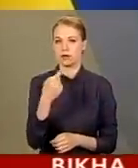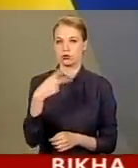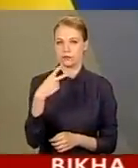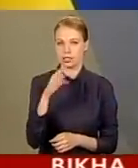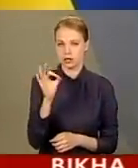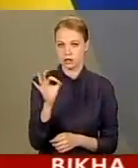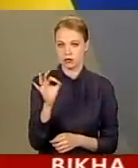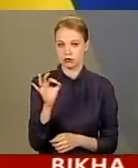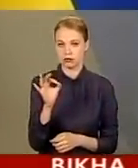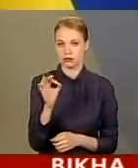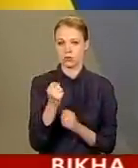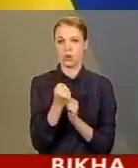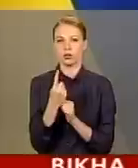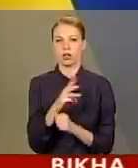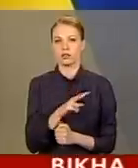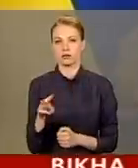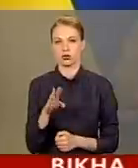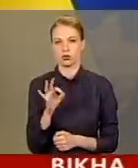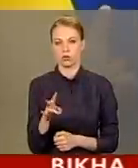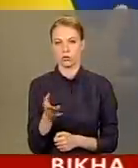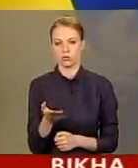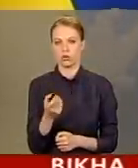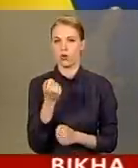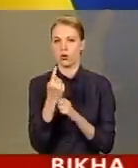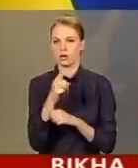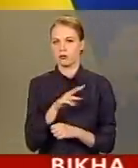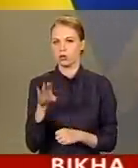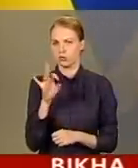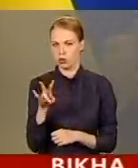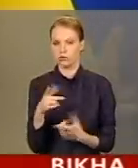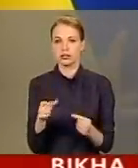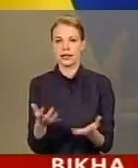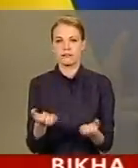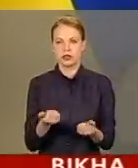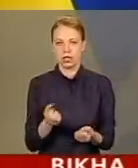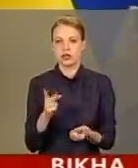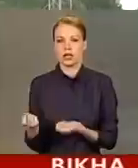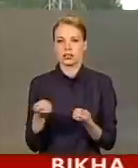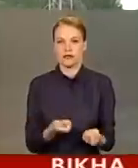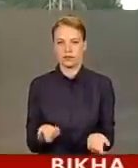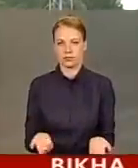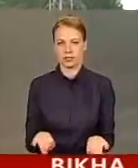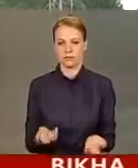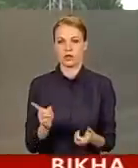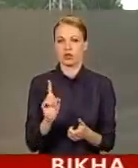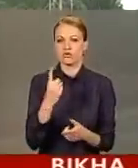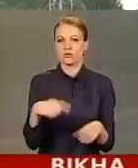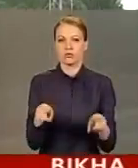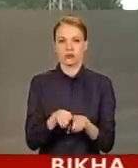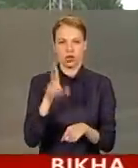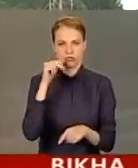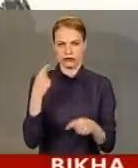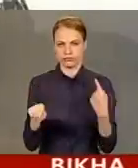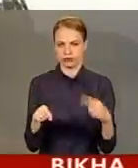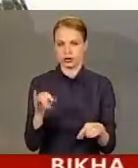20 – 11 мільйонів тонн. 11 мільйонів тонн, де їх взяти, як їх завести? Чому ж так відрізняються